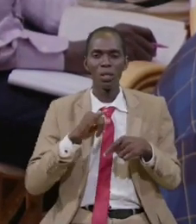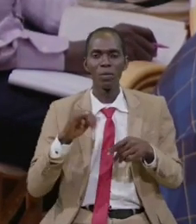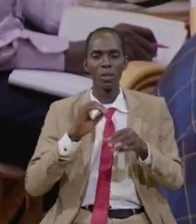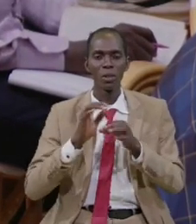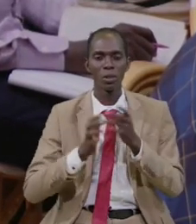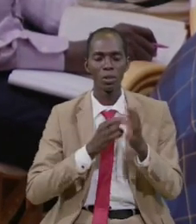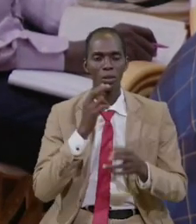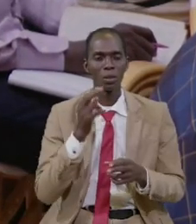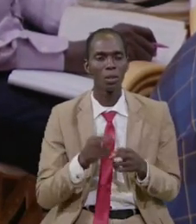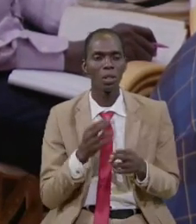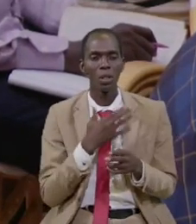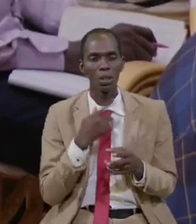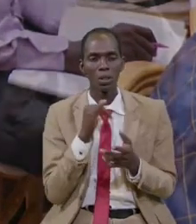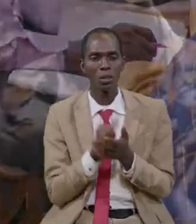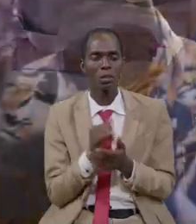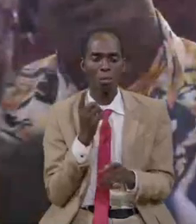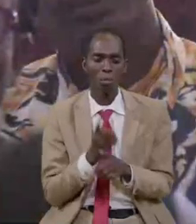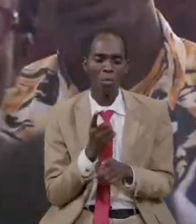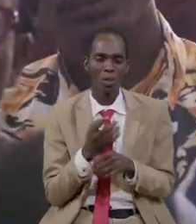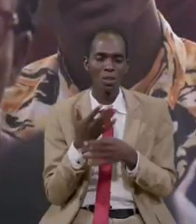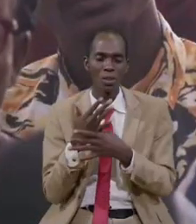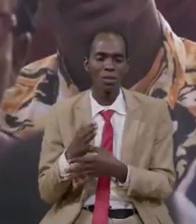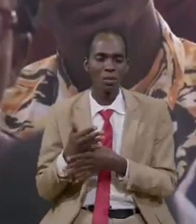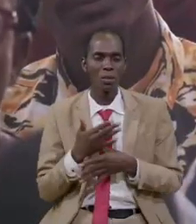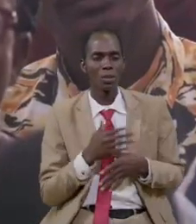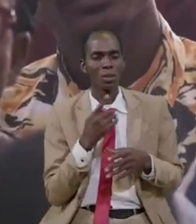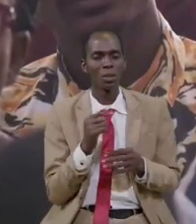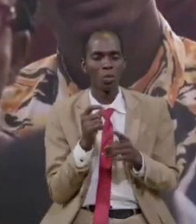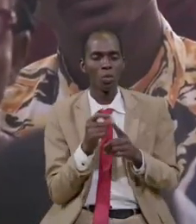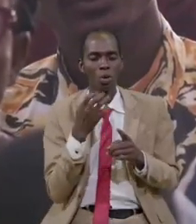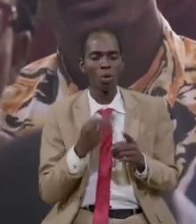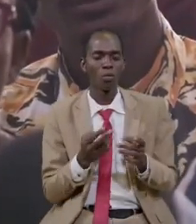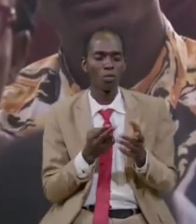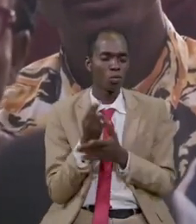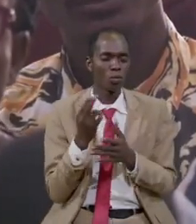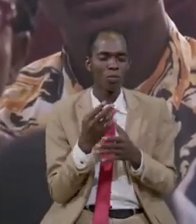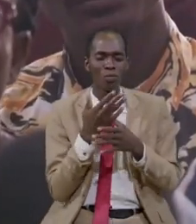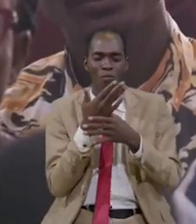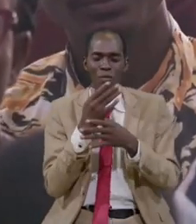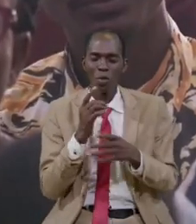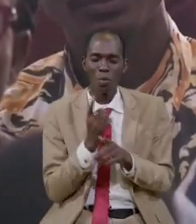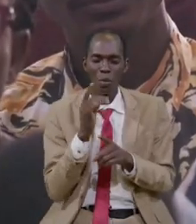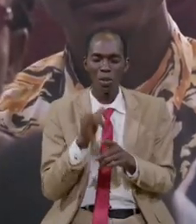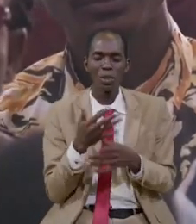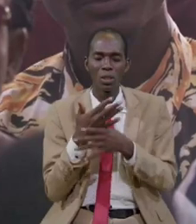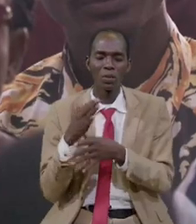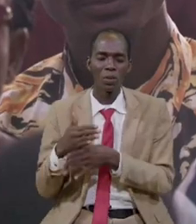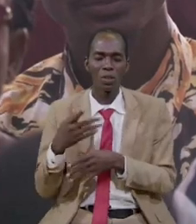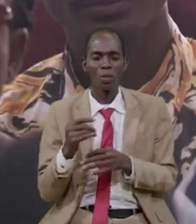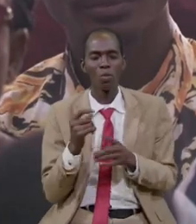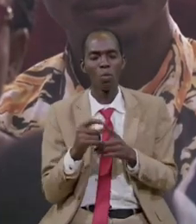qui dispense droitement la parole de la vérité, qui dispense droitement la parole de vérité.